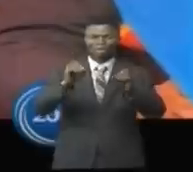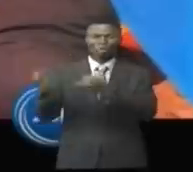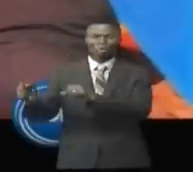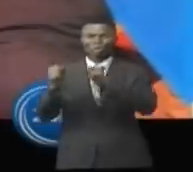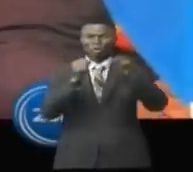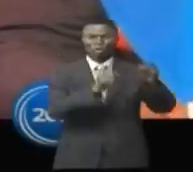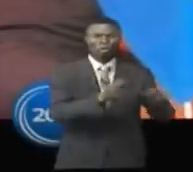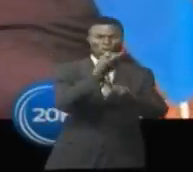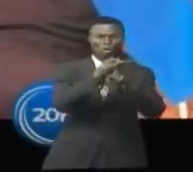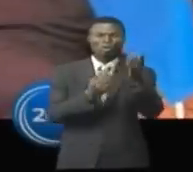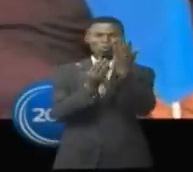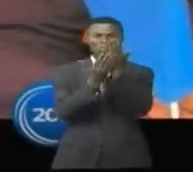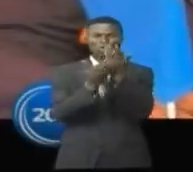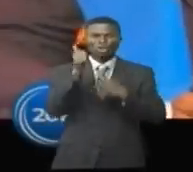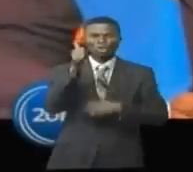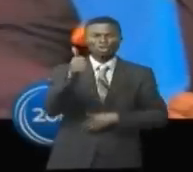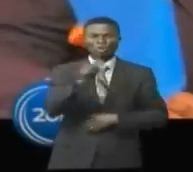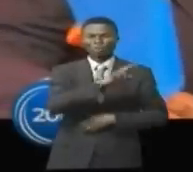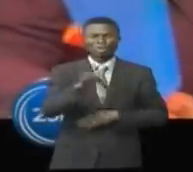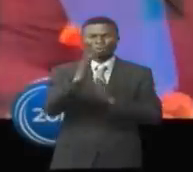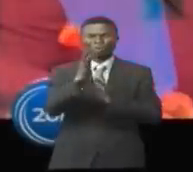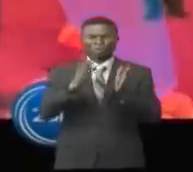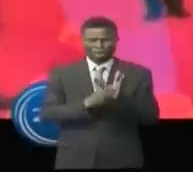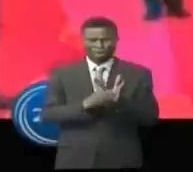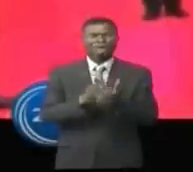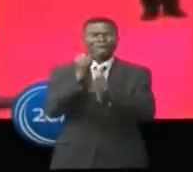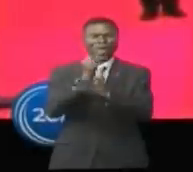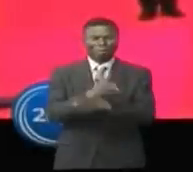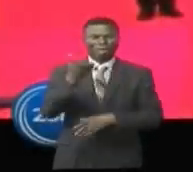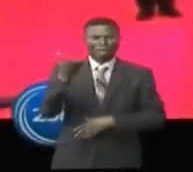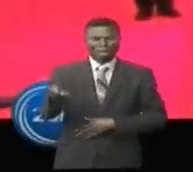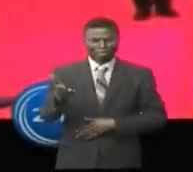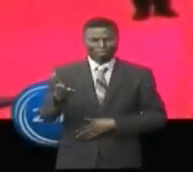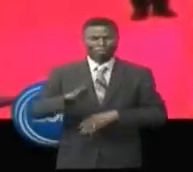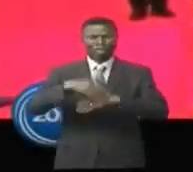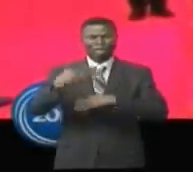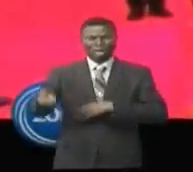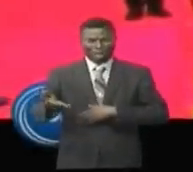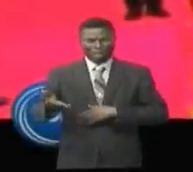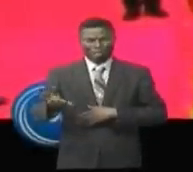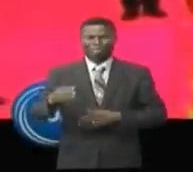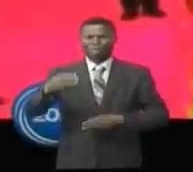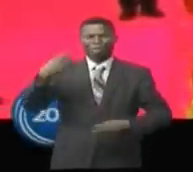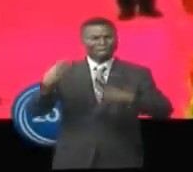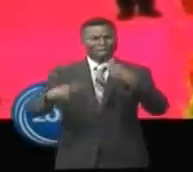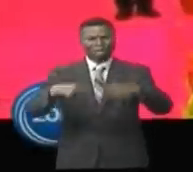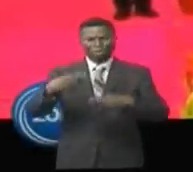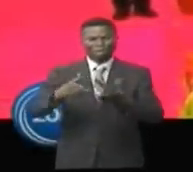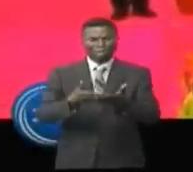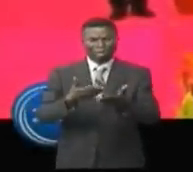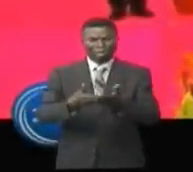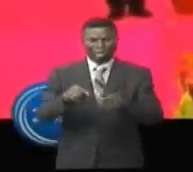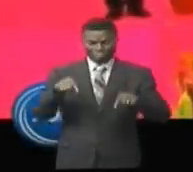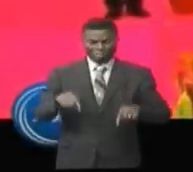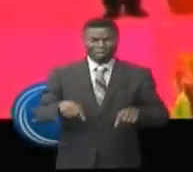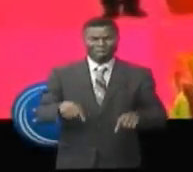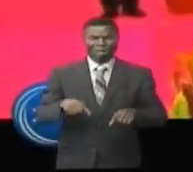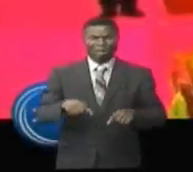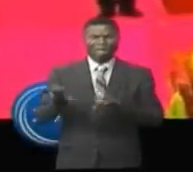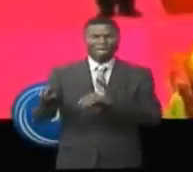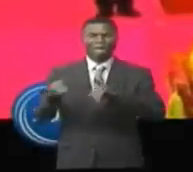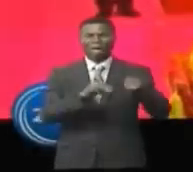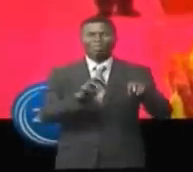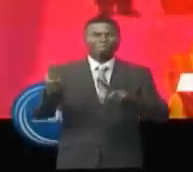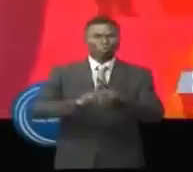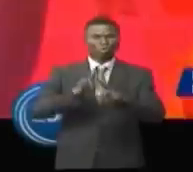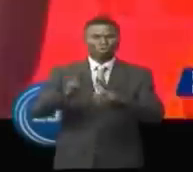en janvier 2019, vient d'être réalisée après d'âpres négociations. Reste maintenant la mise en œuvre